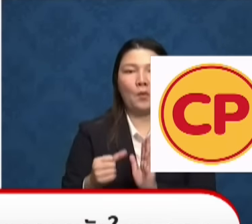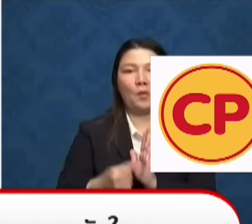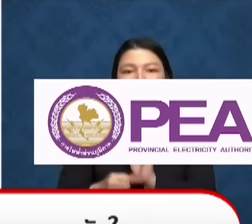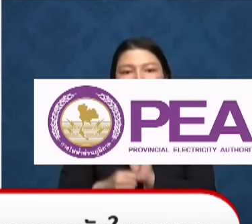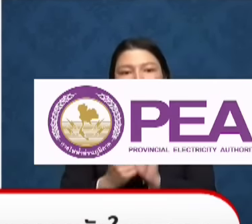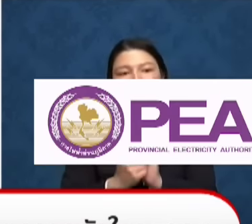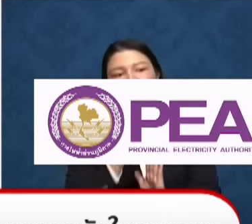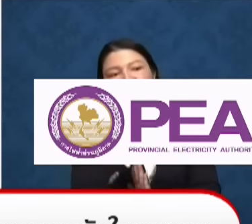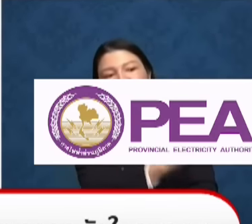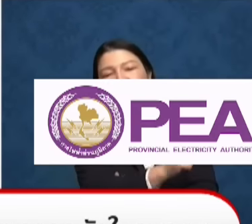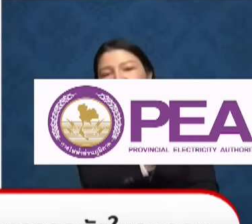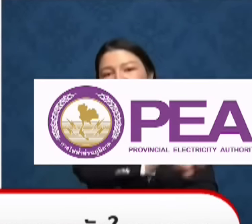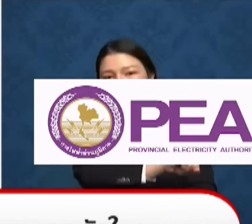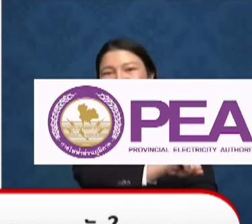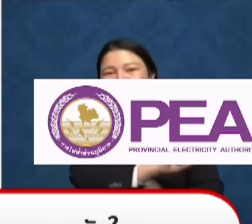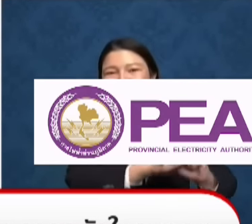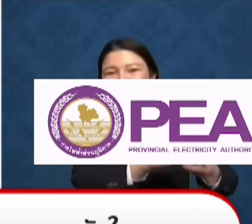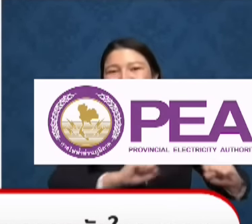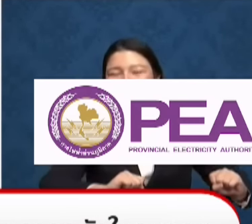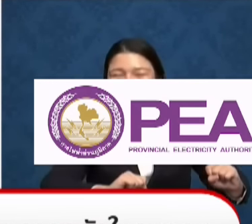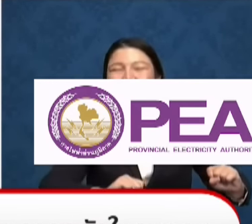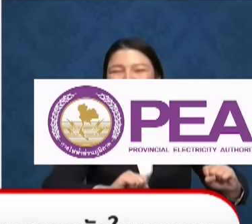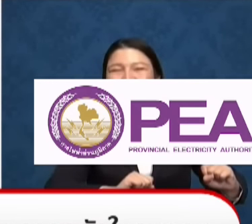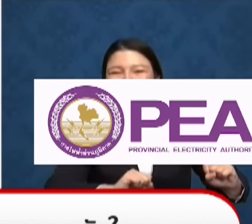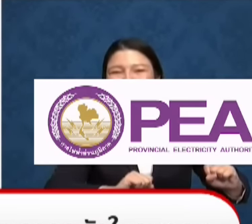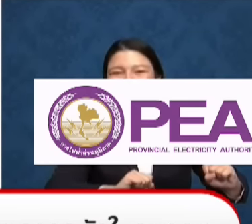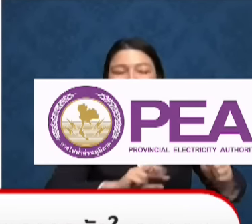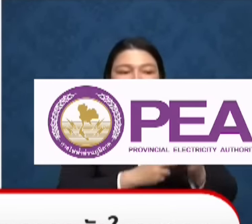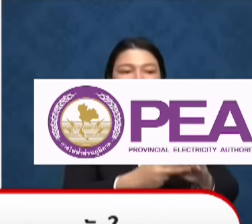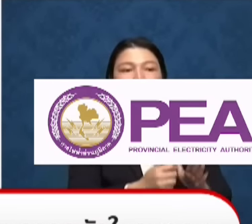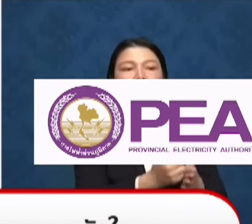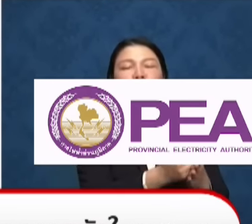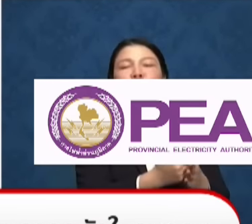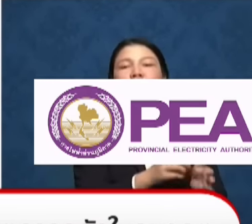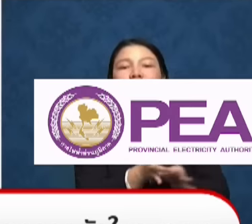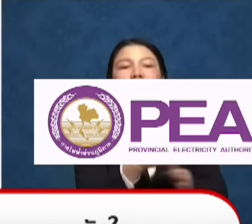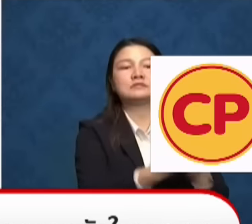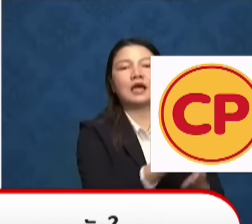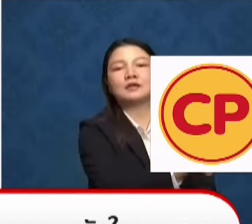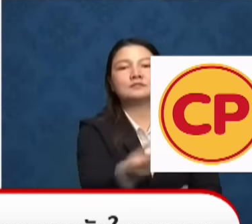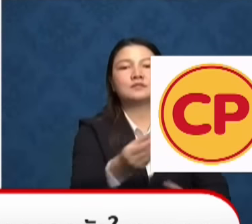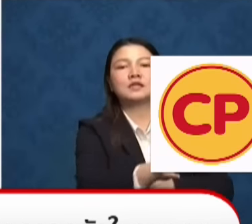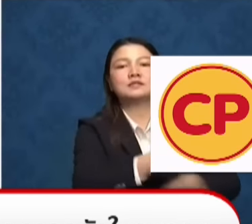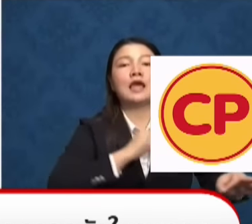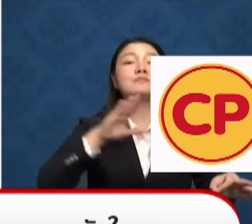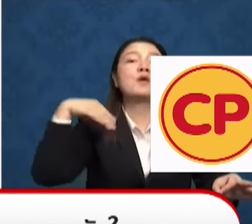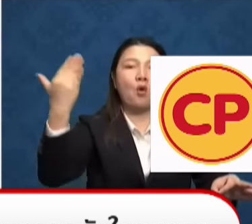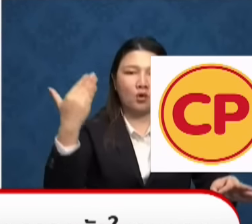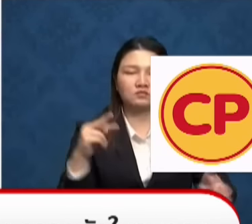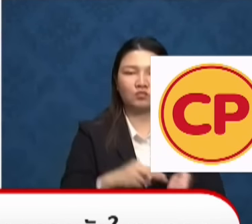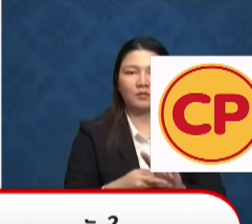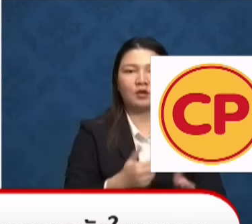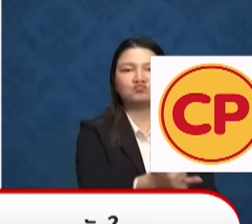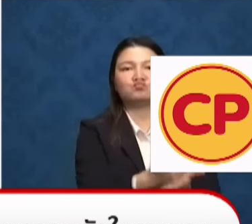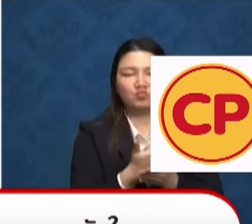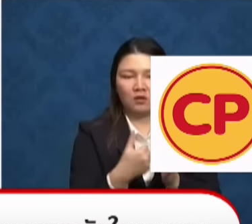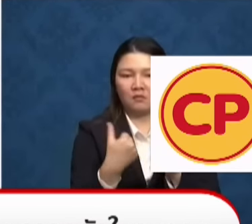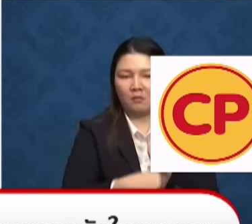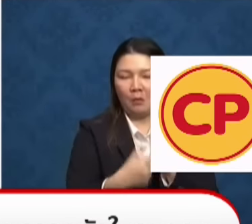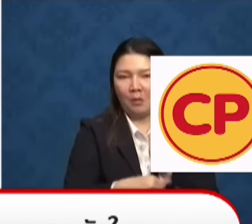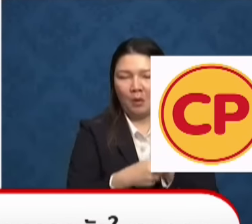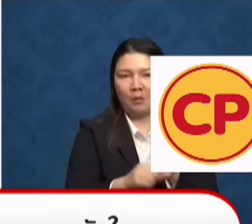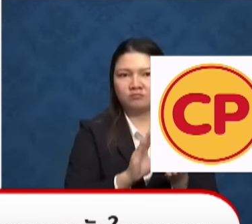าบันการเงินของรัฐที่ออกเงินแทนรัฐบาลไปก่อนซึ่งเป็นรายการนอกงบประมาณซึ่งมียอดคงค้างอีกไม่